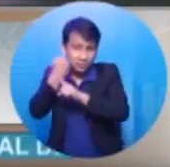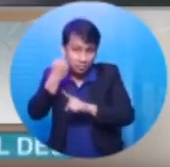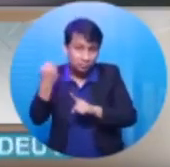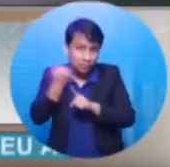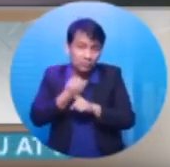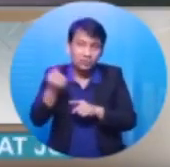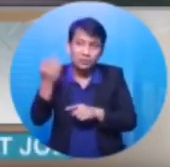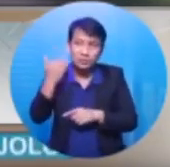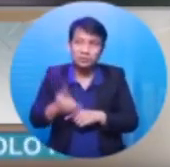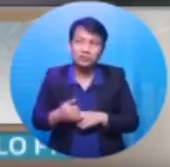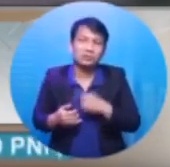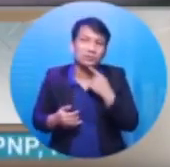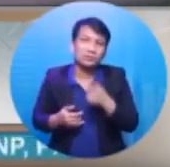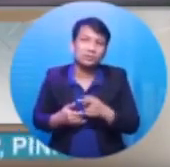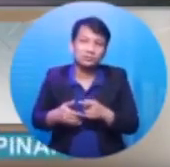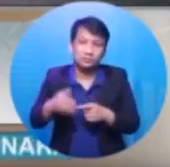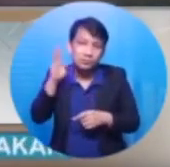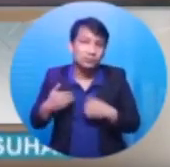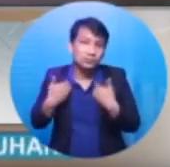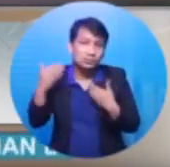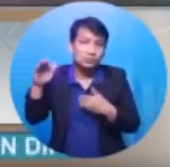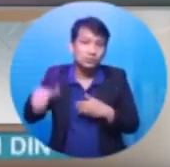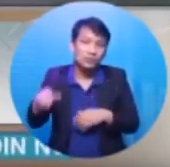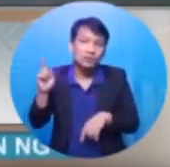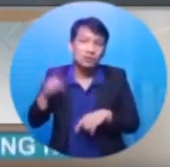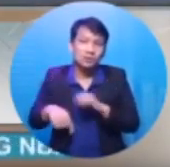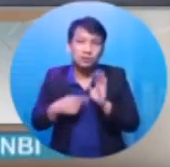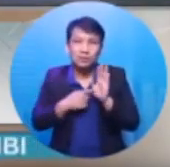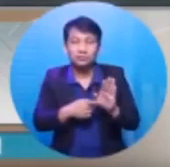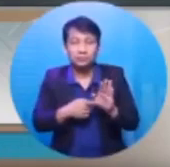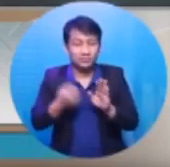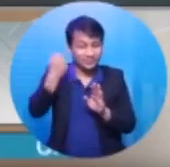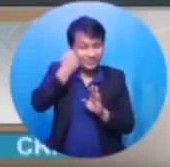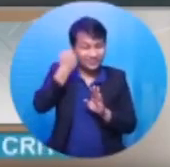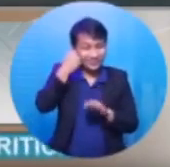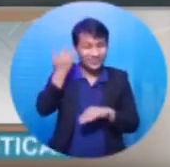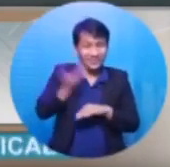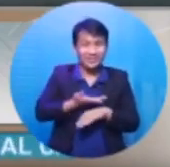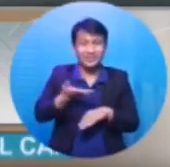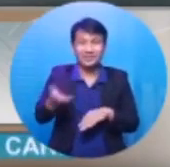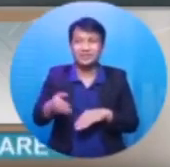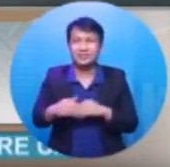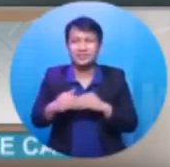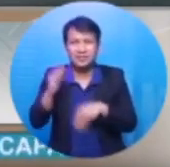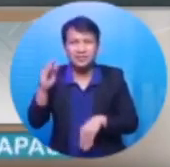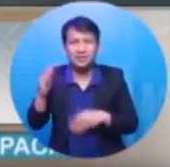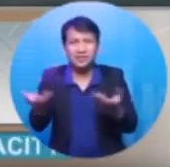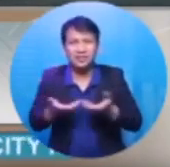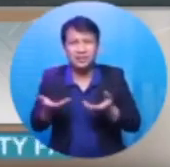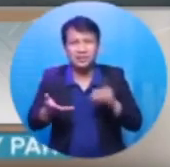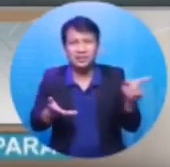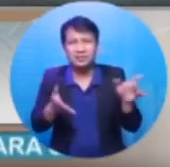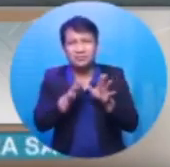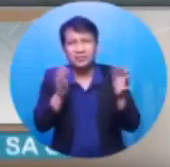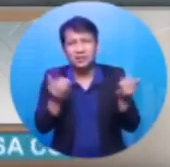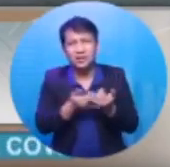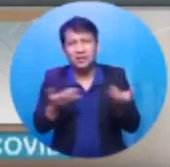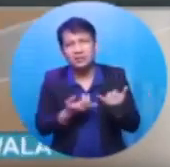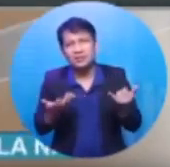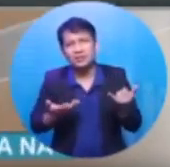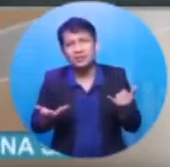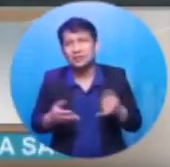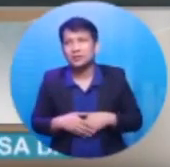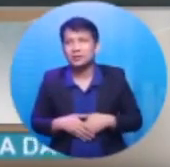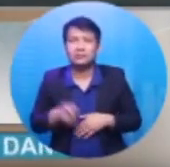ko dahil nagpagit na yung kapatid ko ng minor de edad. Ang tinatamaan, ako at ang kapatid ko minor de edad, sir. Nasaan po yung mga taga-barangay noong mga oras na